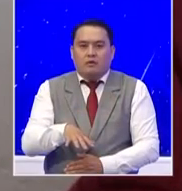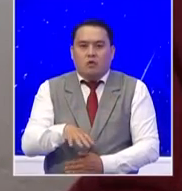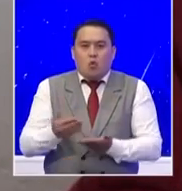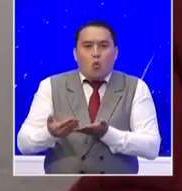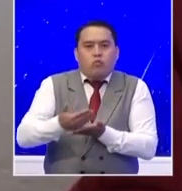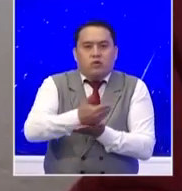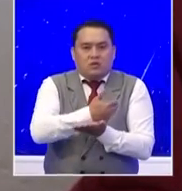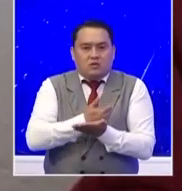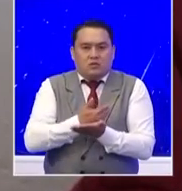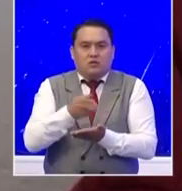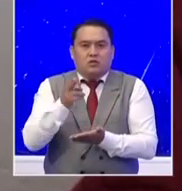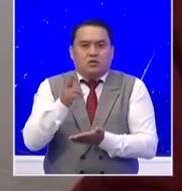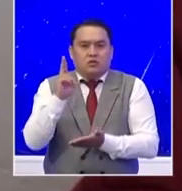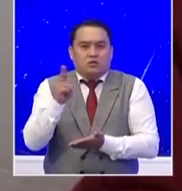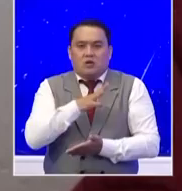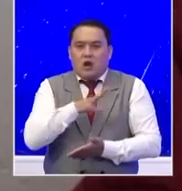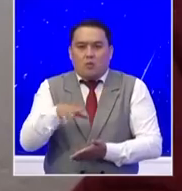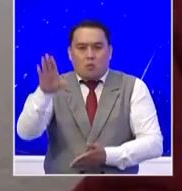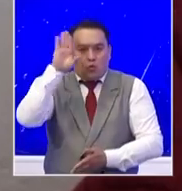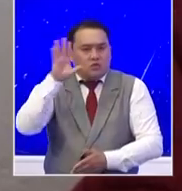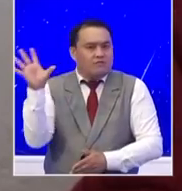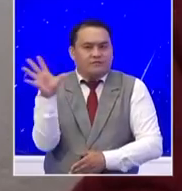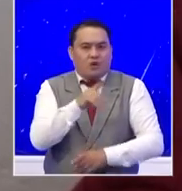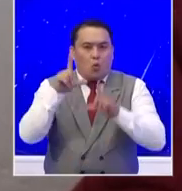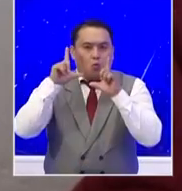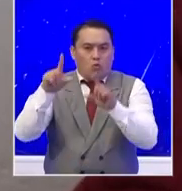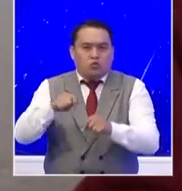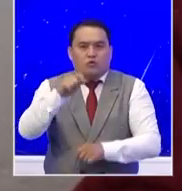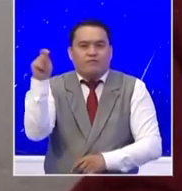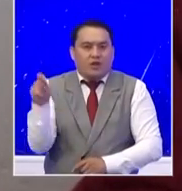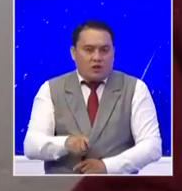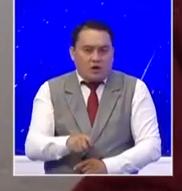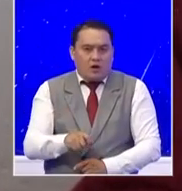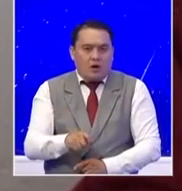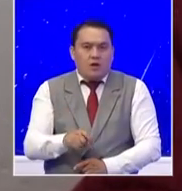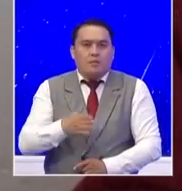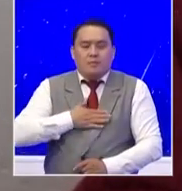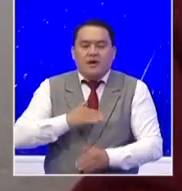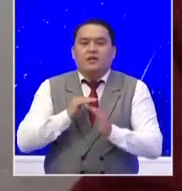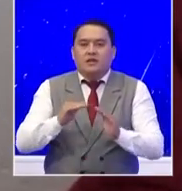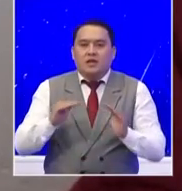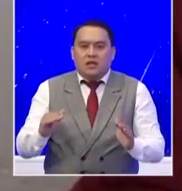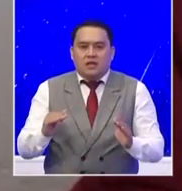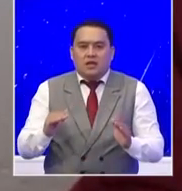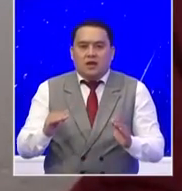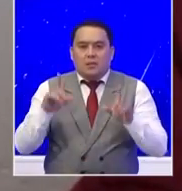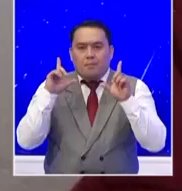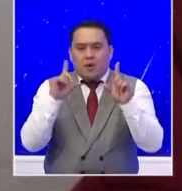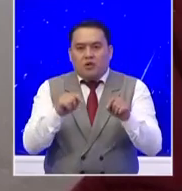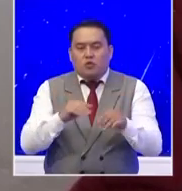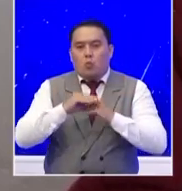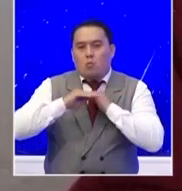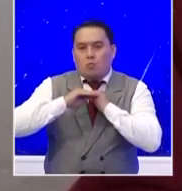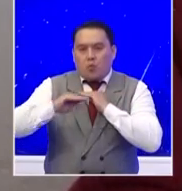Убирать урожай некому было, потому что мужчины все ушли на фронт. И вот мы, дети, шли на